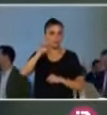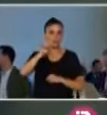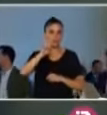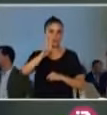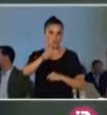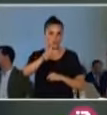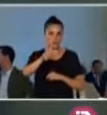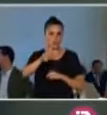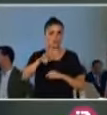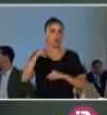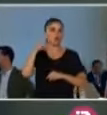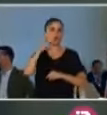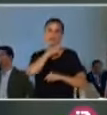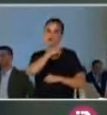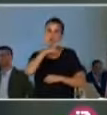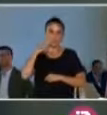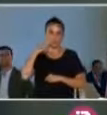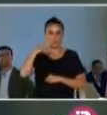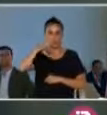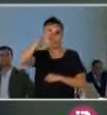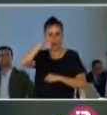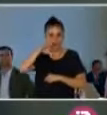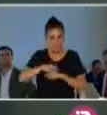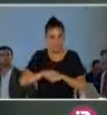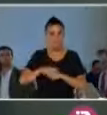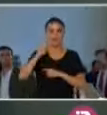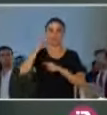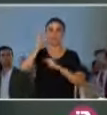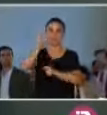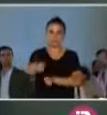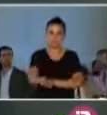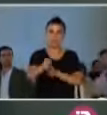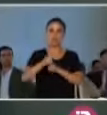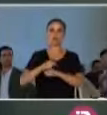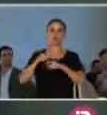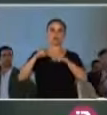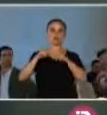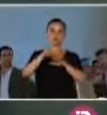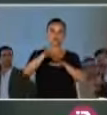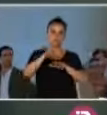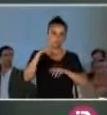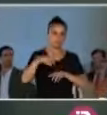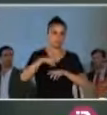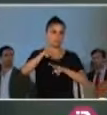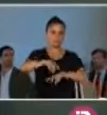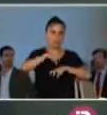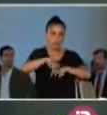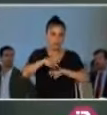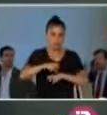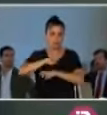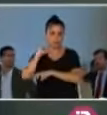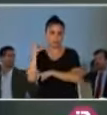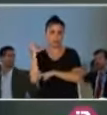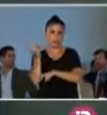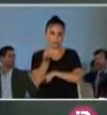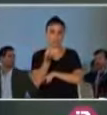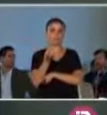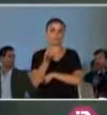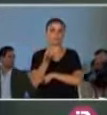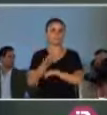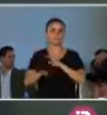el compromís dels nostres pagesos, dels nostres pescadors, dels nostres artesans, que sempre mantindran viva l'essència del que